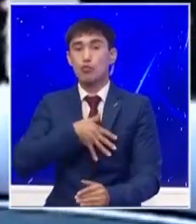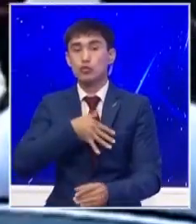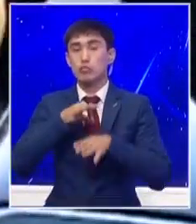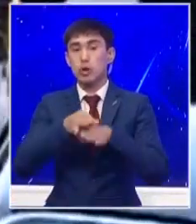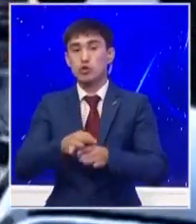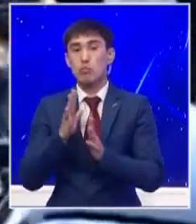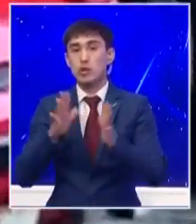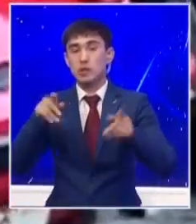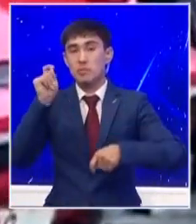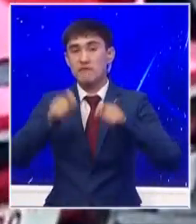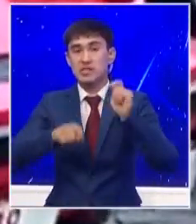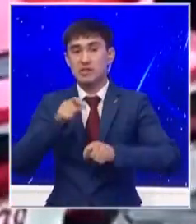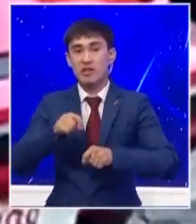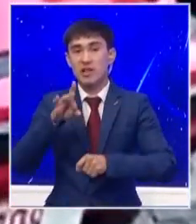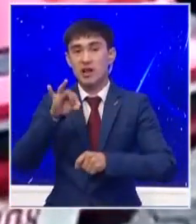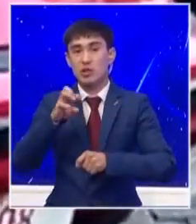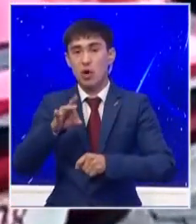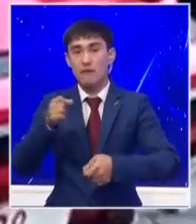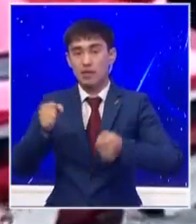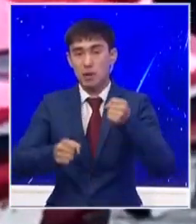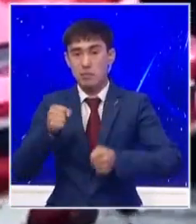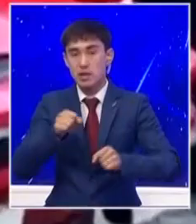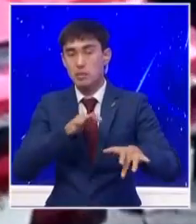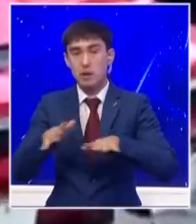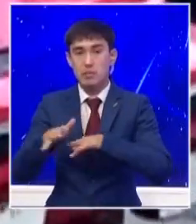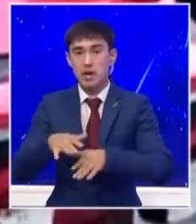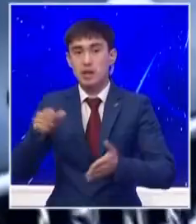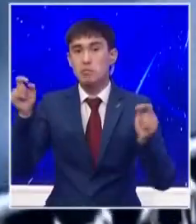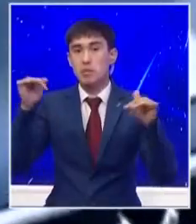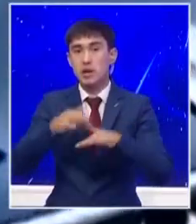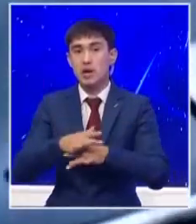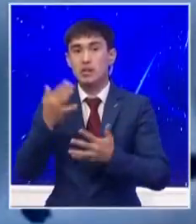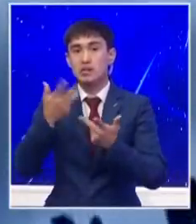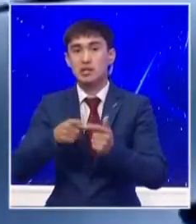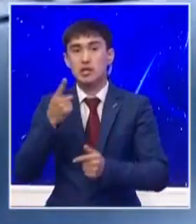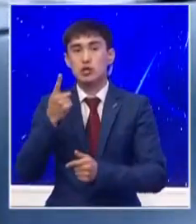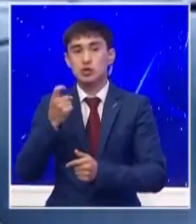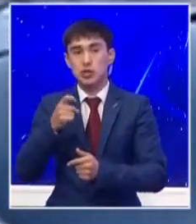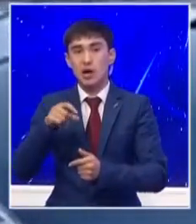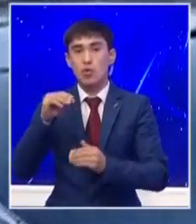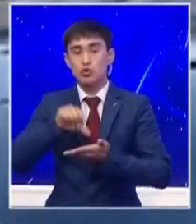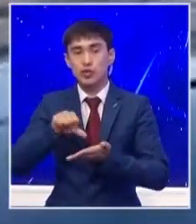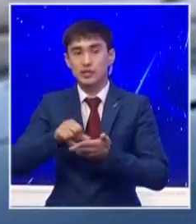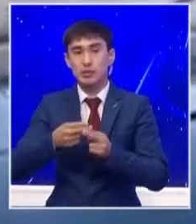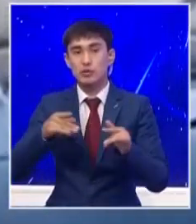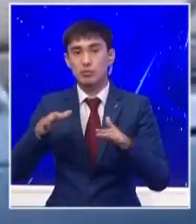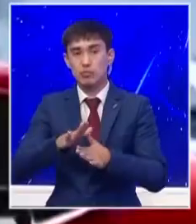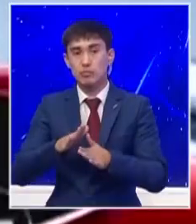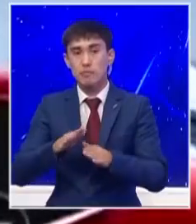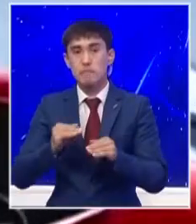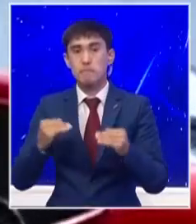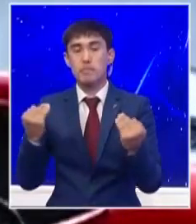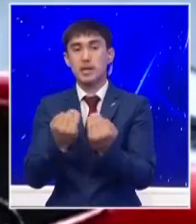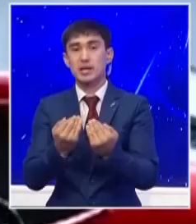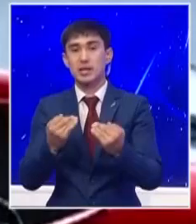прошел масштабный фестиваль ретро-автомобилей. На мероприятие приехали несколько сотен участников, поэтому пришлось перекрывать